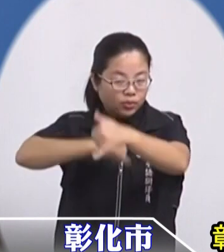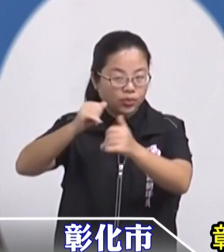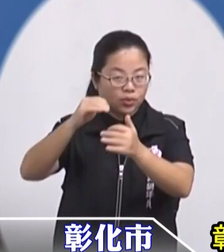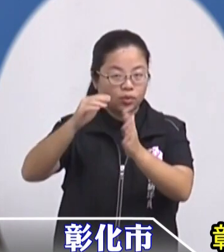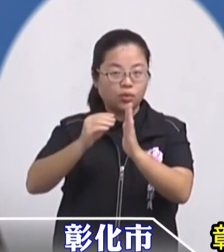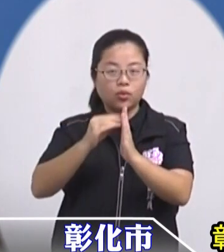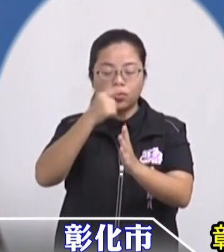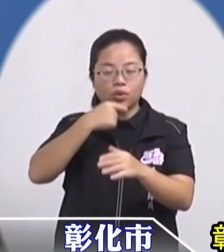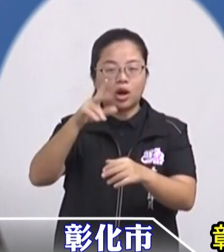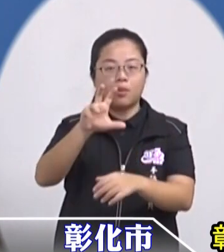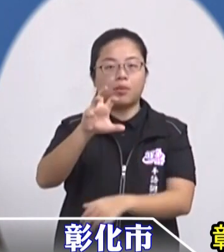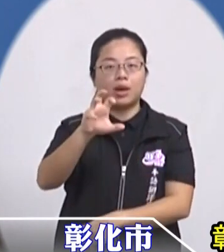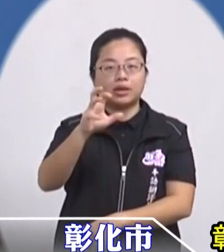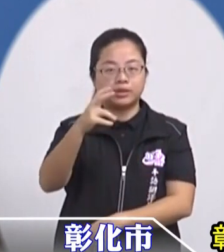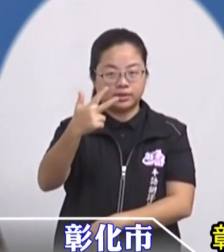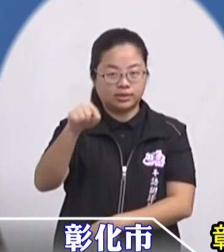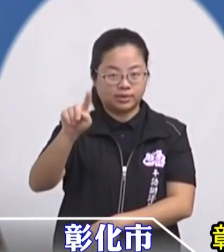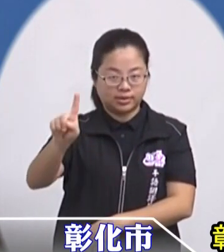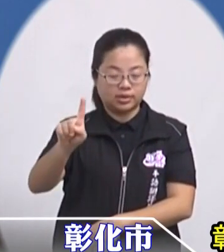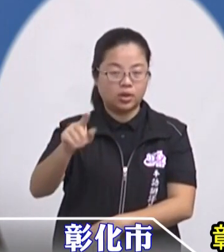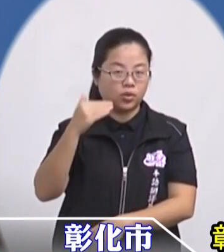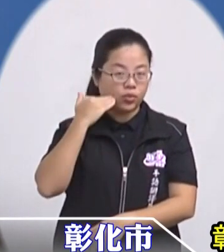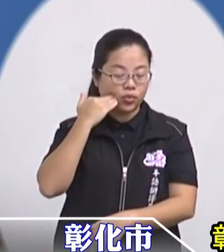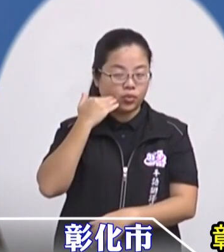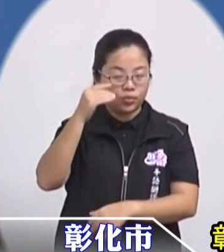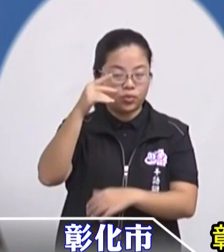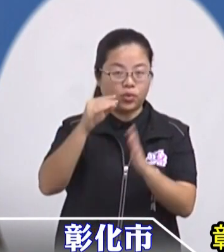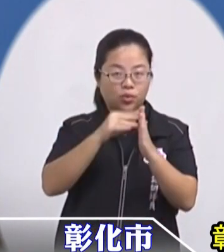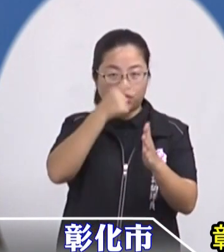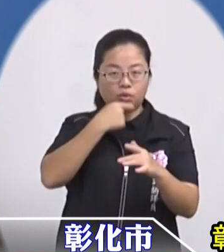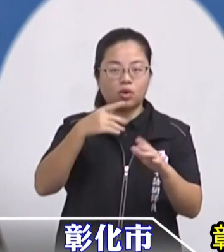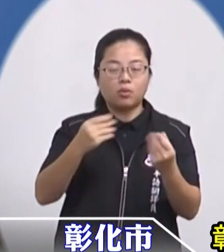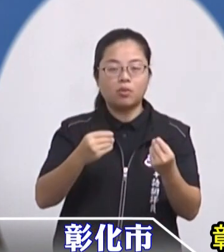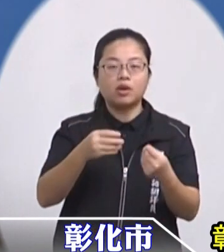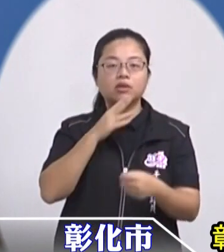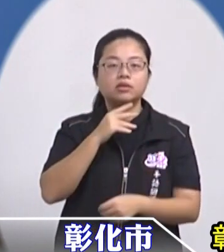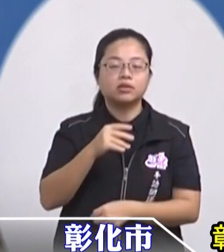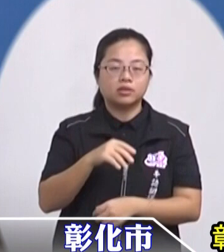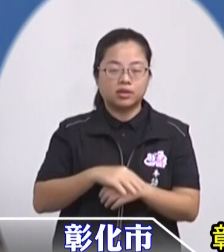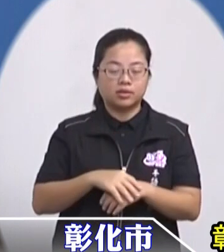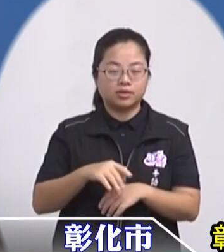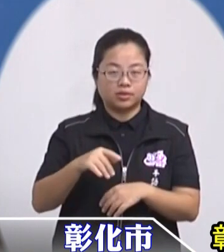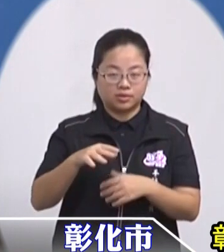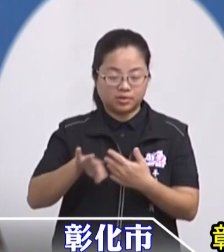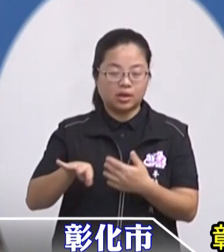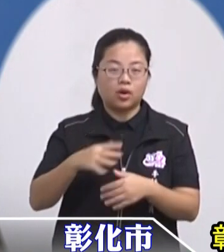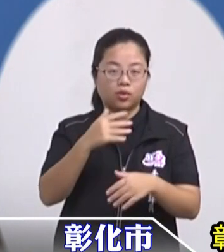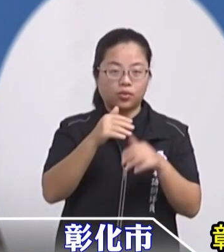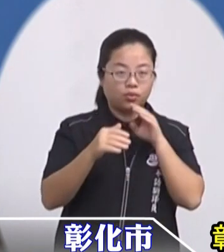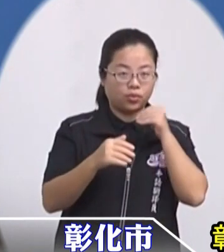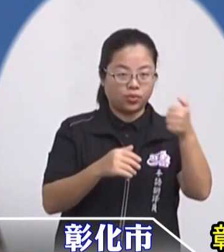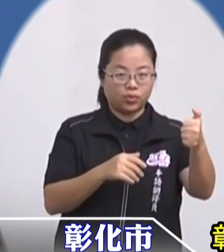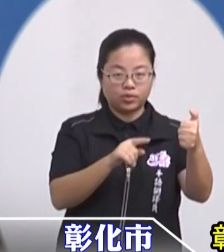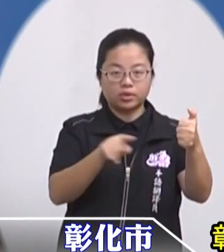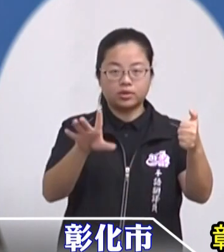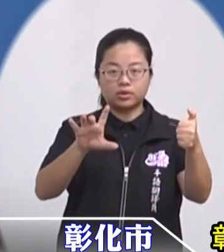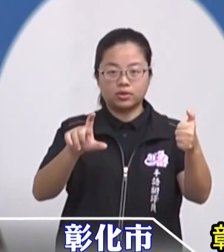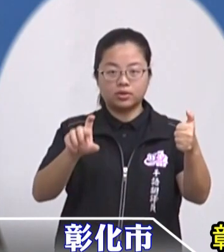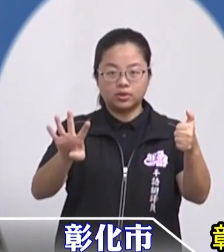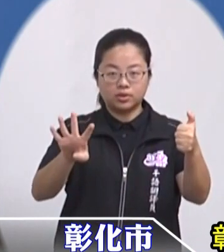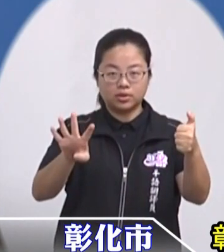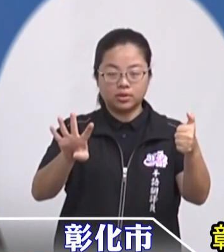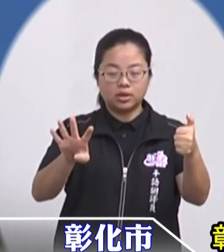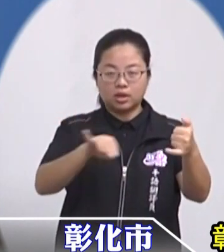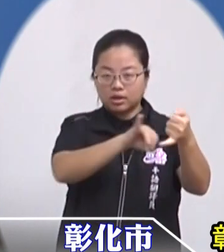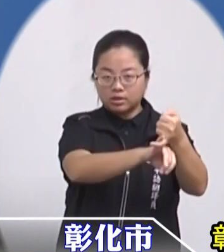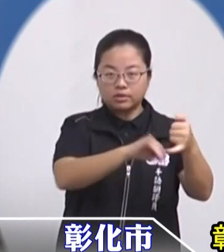有87.1%，不在籍的有12.9%哈。好，50到64岁的年龄层，我们预约大